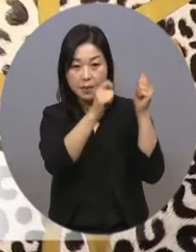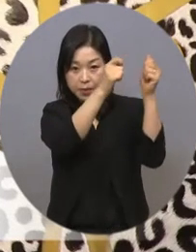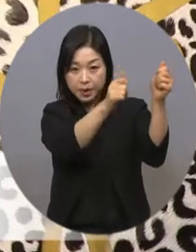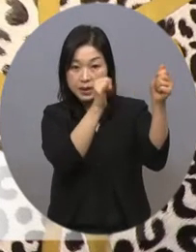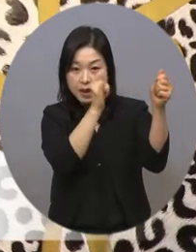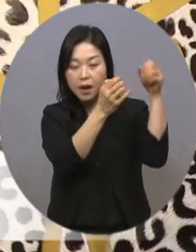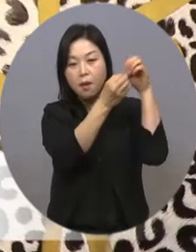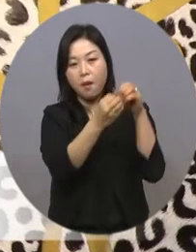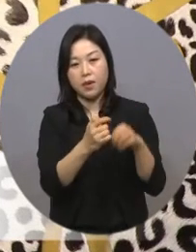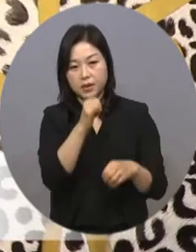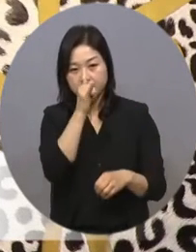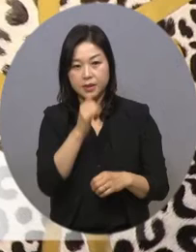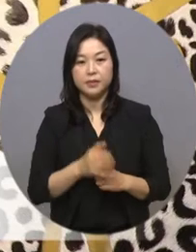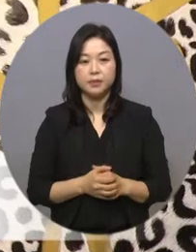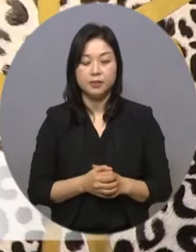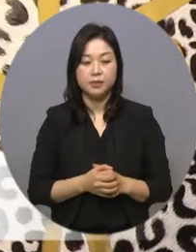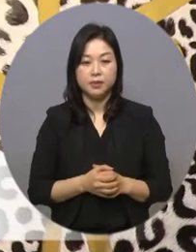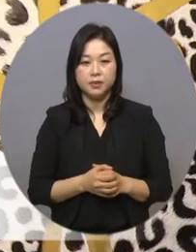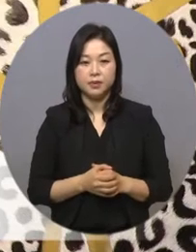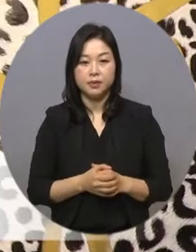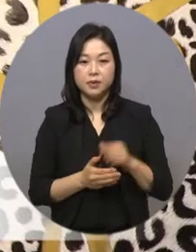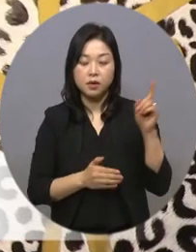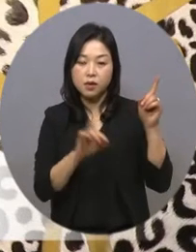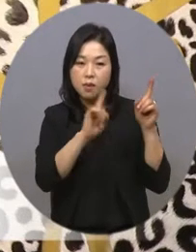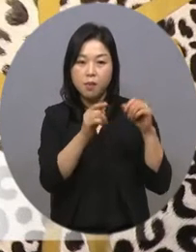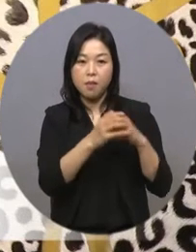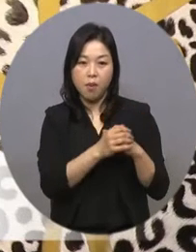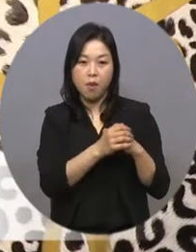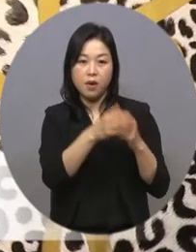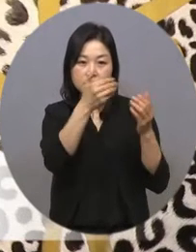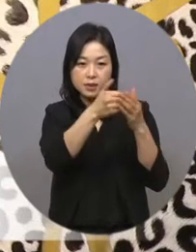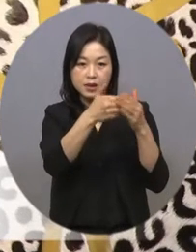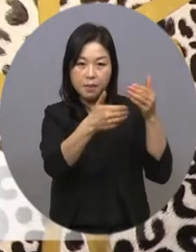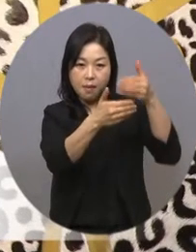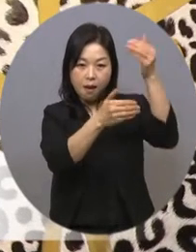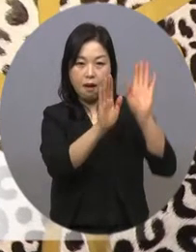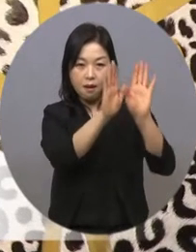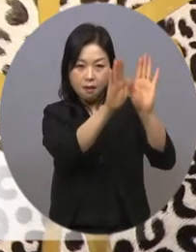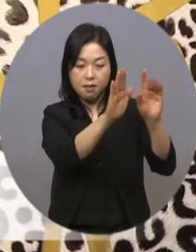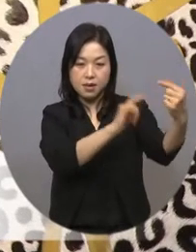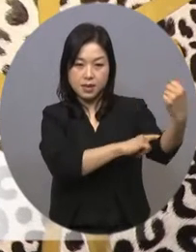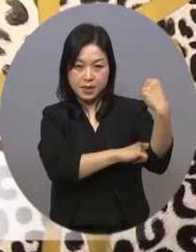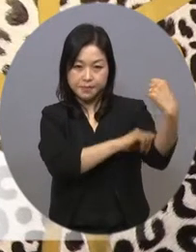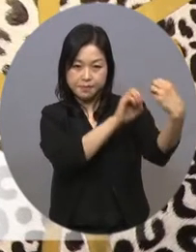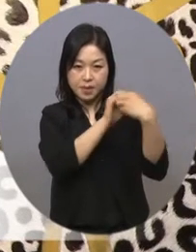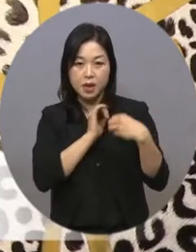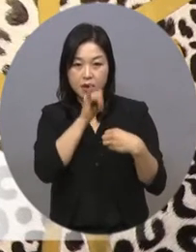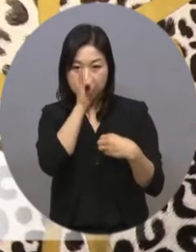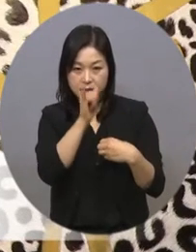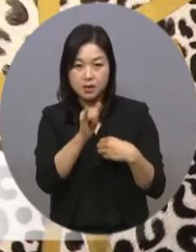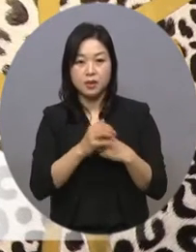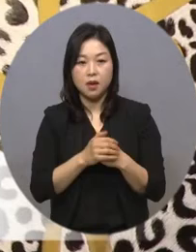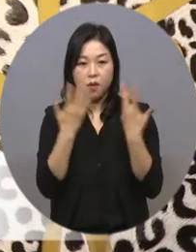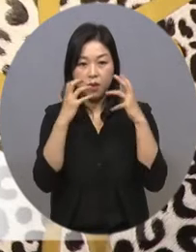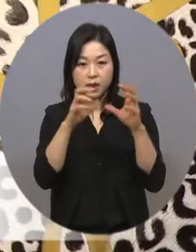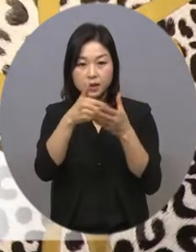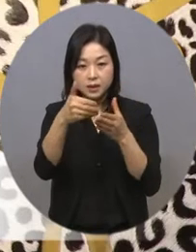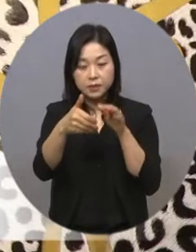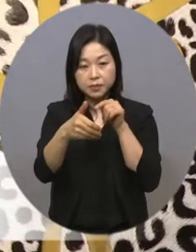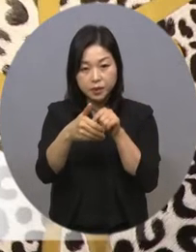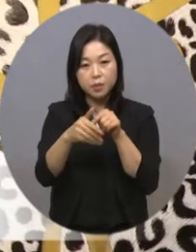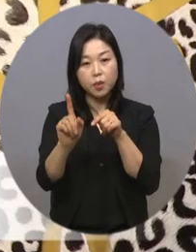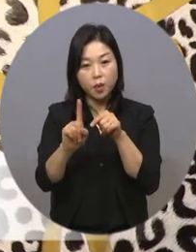있거든요 그래서 이제 그걸 박사 의 기운이 라고 하는데 그 역사의 그리 대표적인 그림엔 호랑 에 그림을